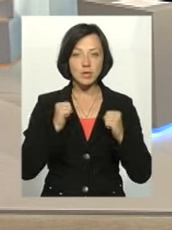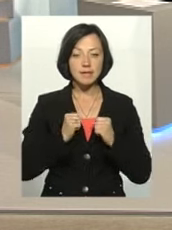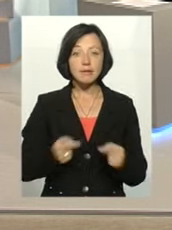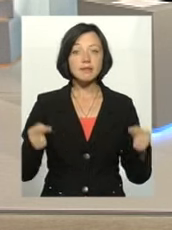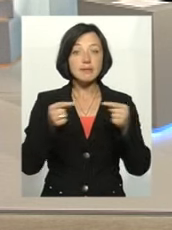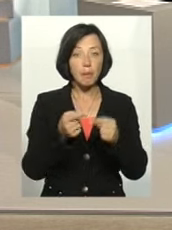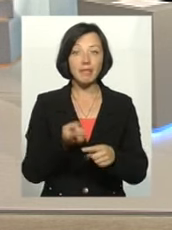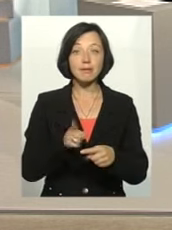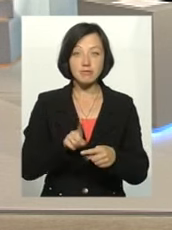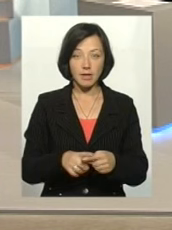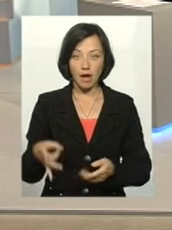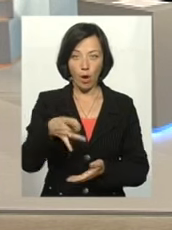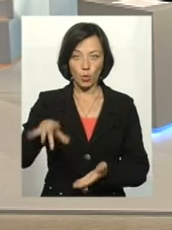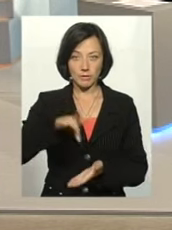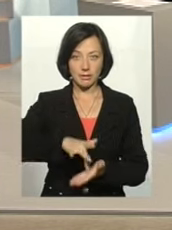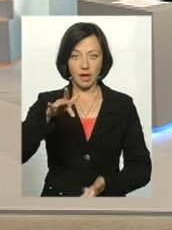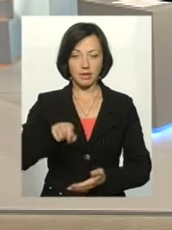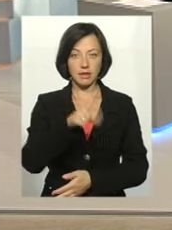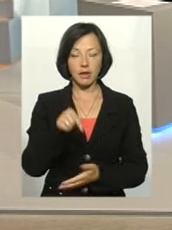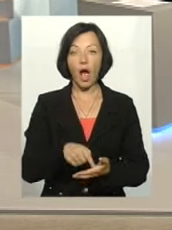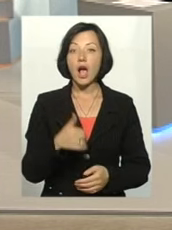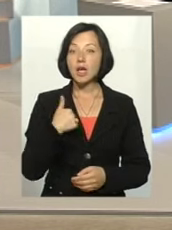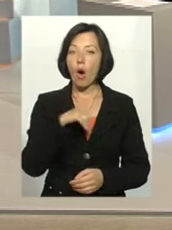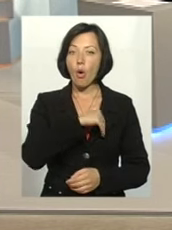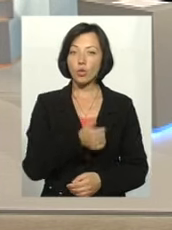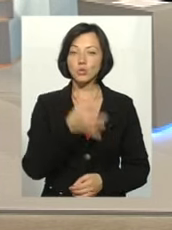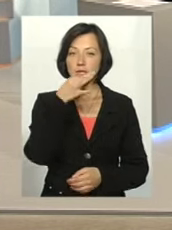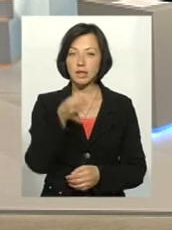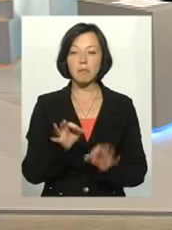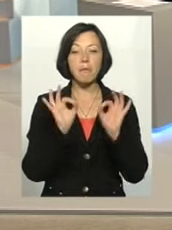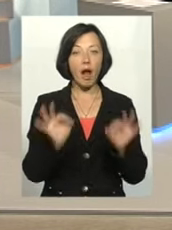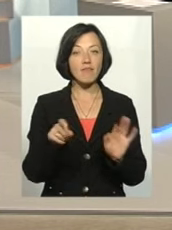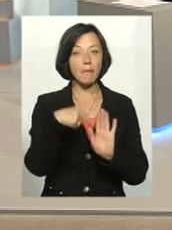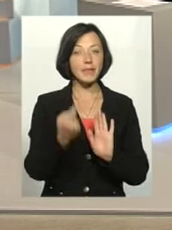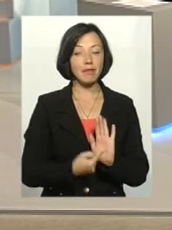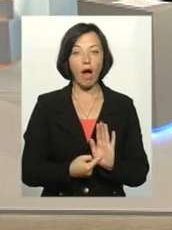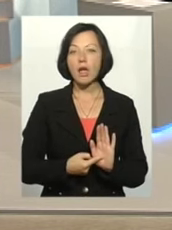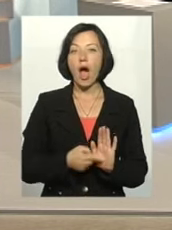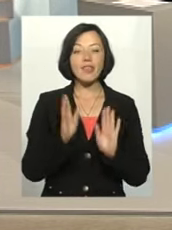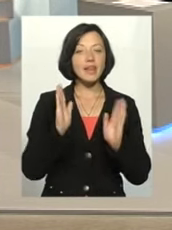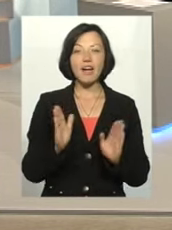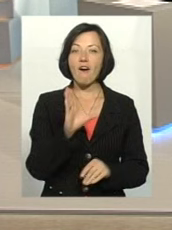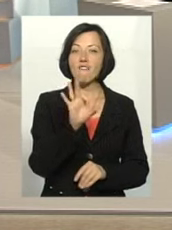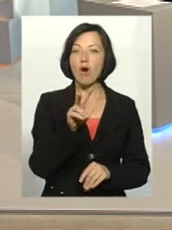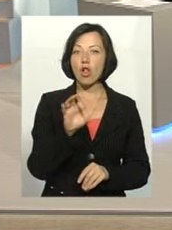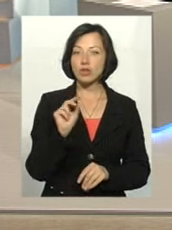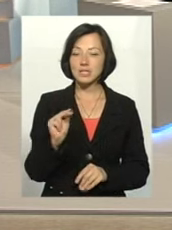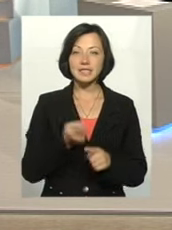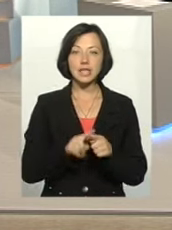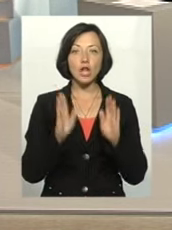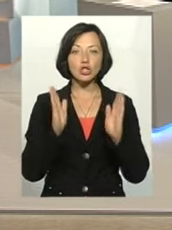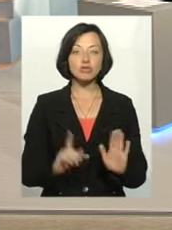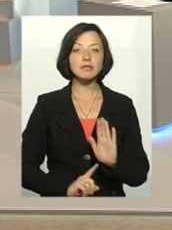на цей районний центр? Я хочу сказати, що це дуже правильне питання, яке ви поставили, тому що не тільки Волочиськ, це лише старт.